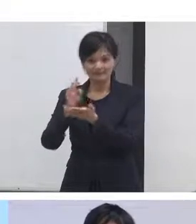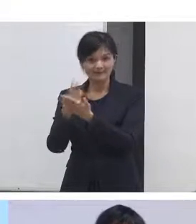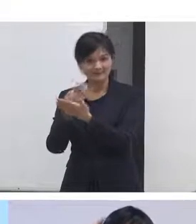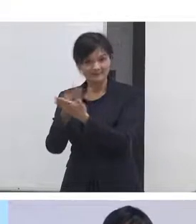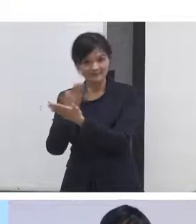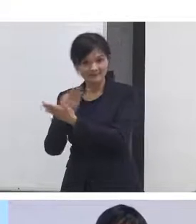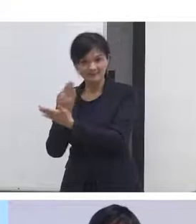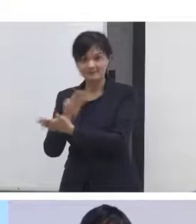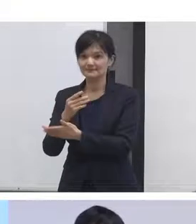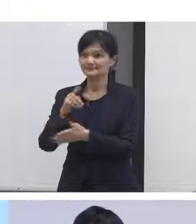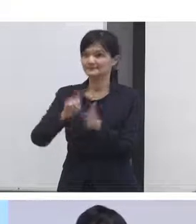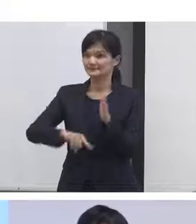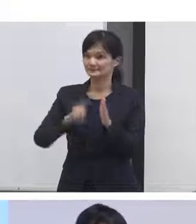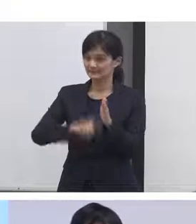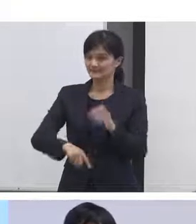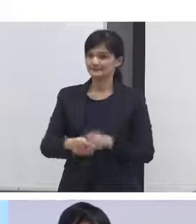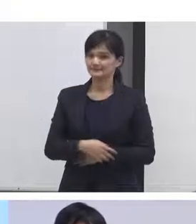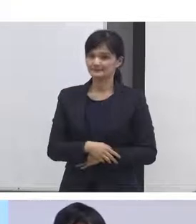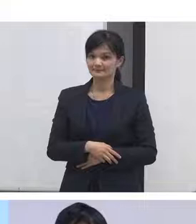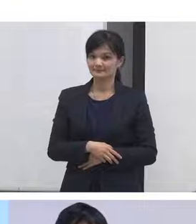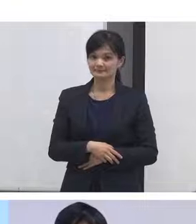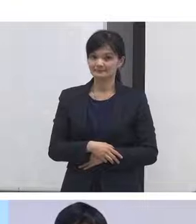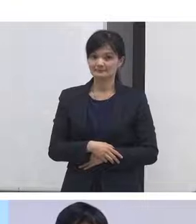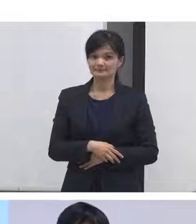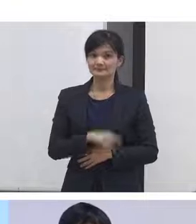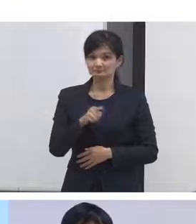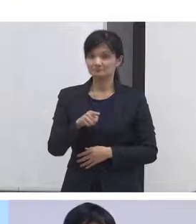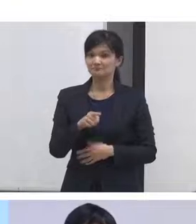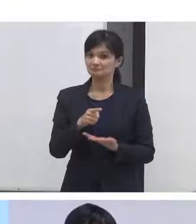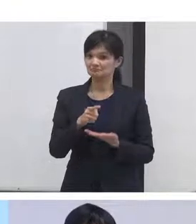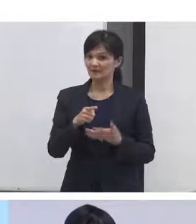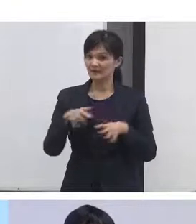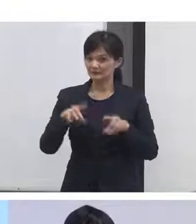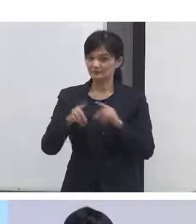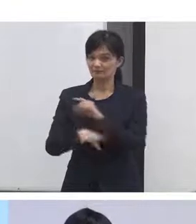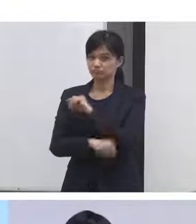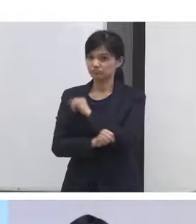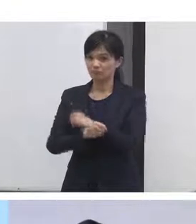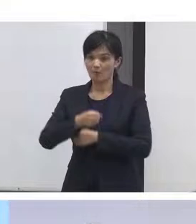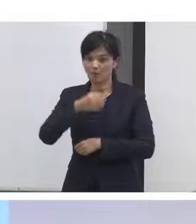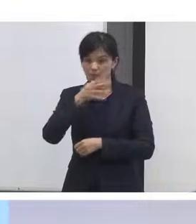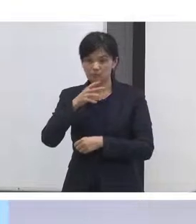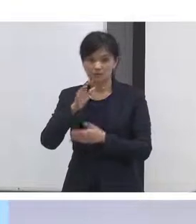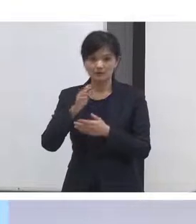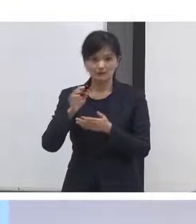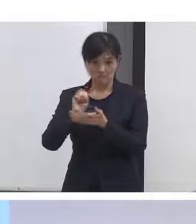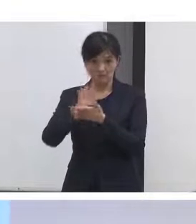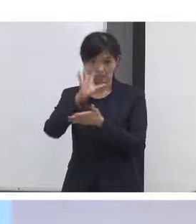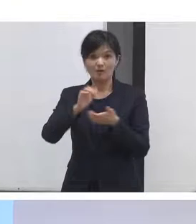告里面改正确位置，甚至可能要填错，你后者是比较好的。所以就是建议说报告一